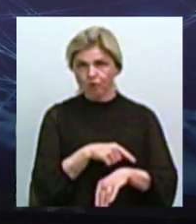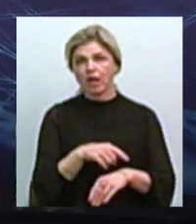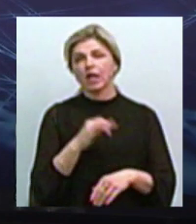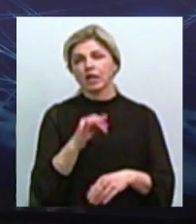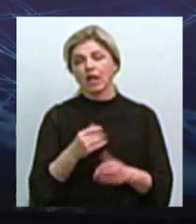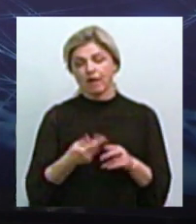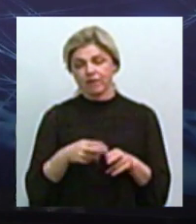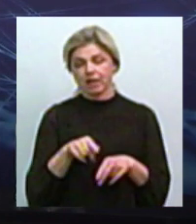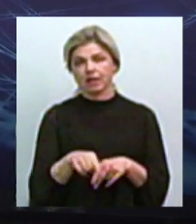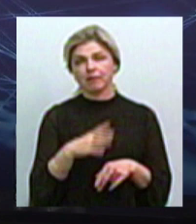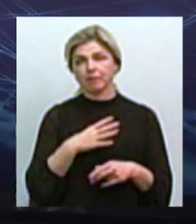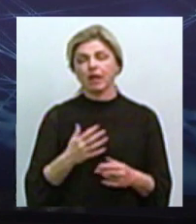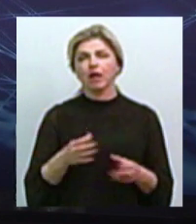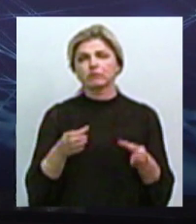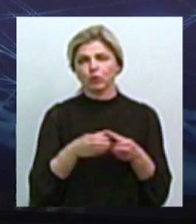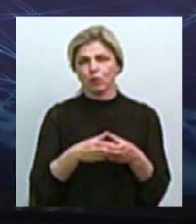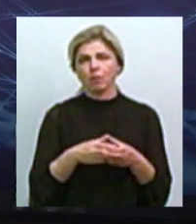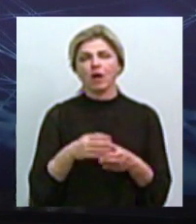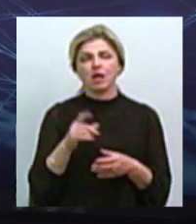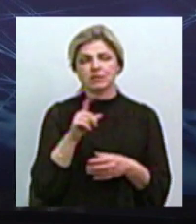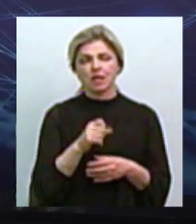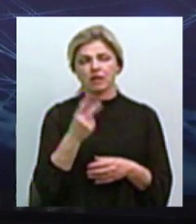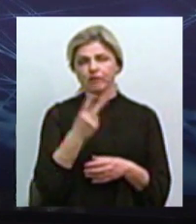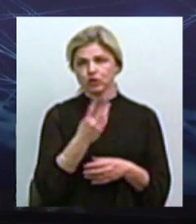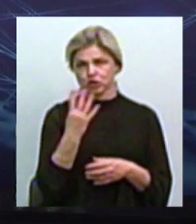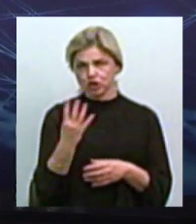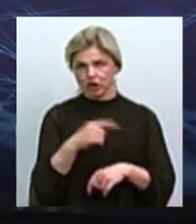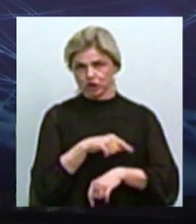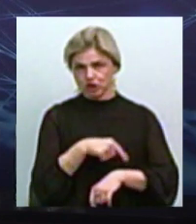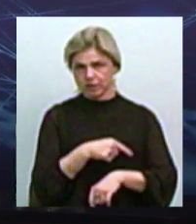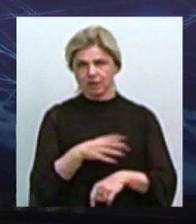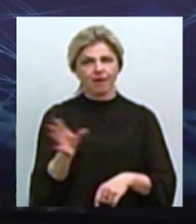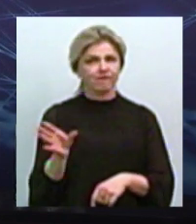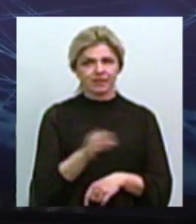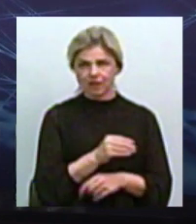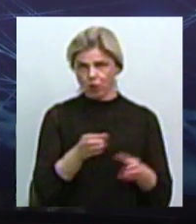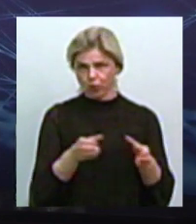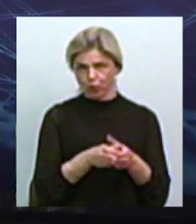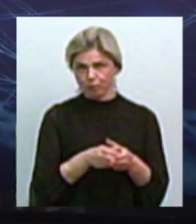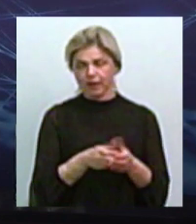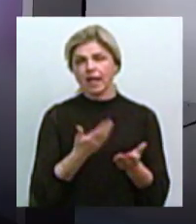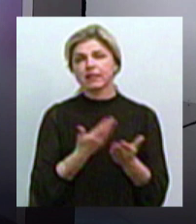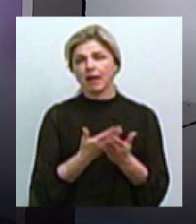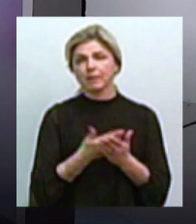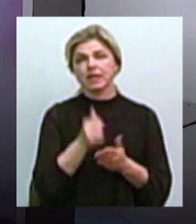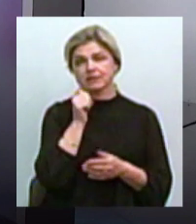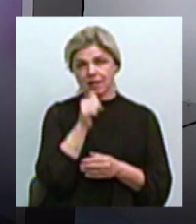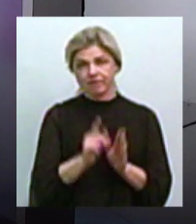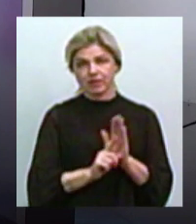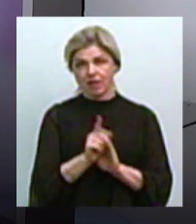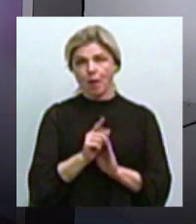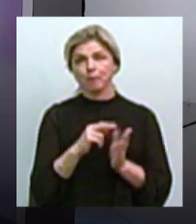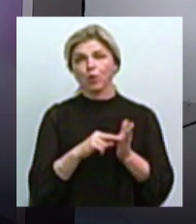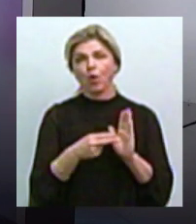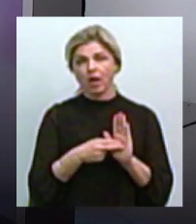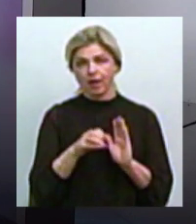в этот раз мы набрали аж за 24 часа все группы. Тобто, наприклад, завтра стартує проєкт, а